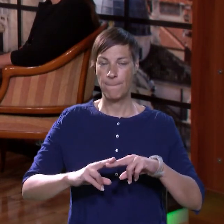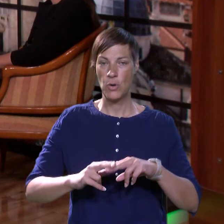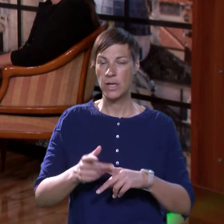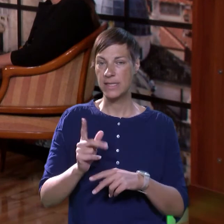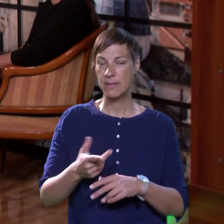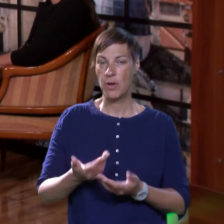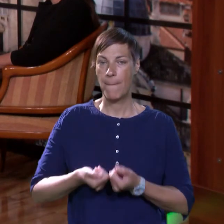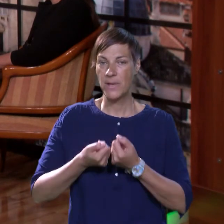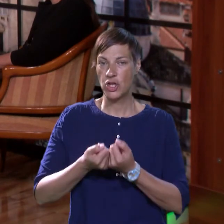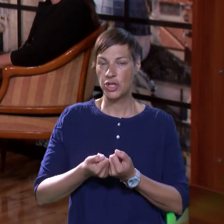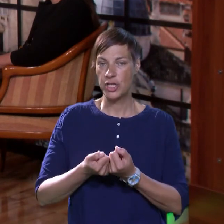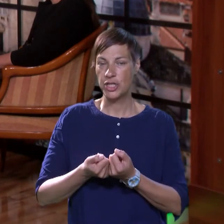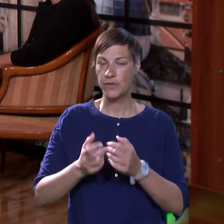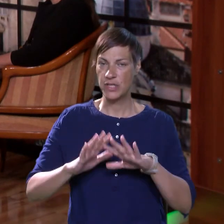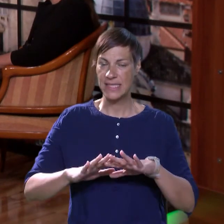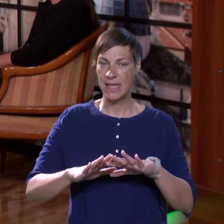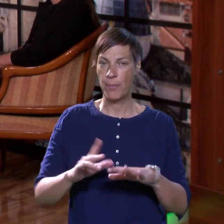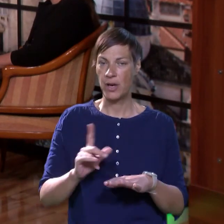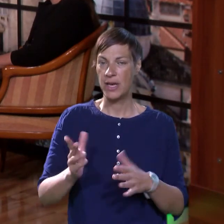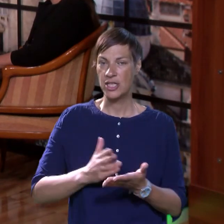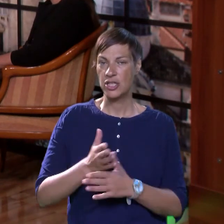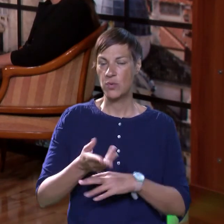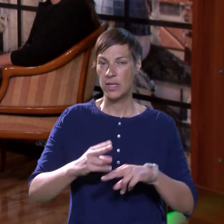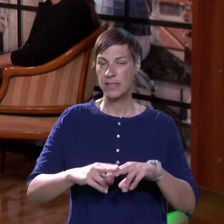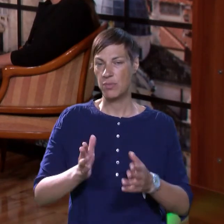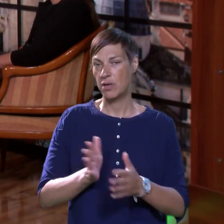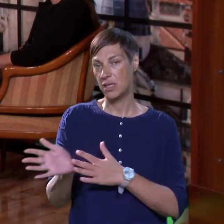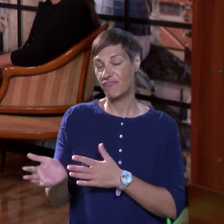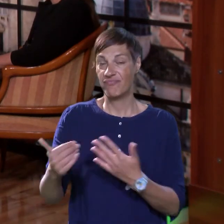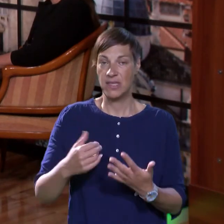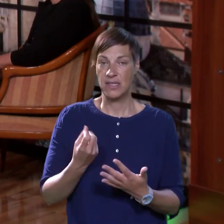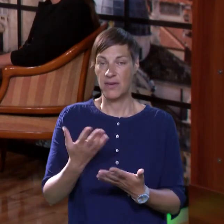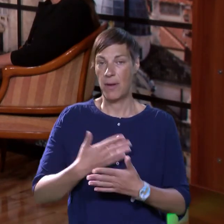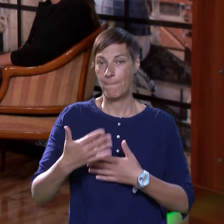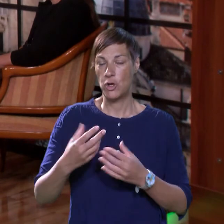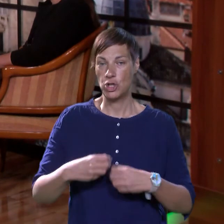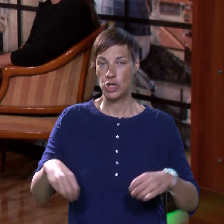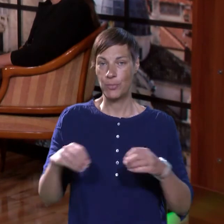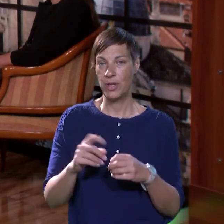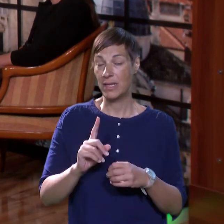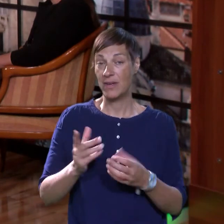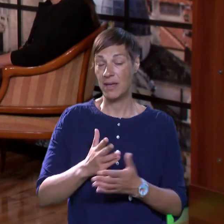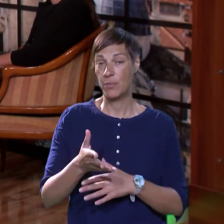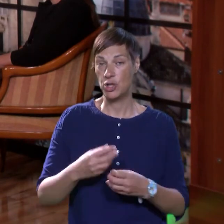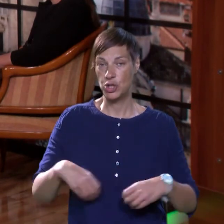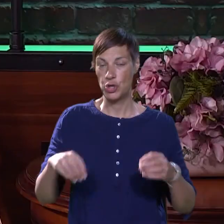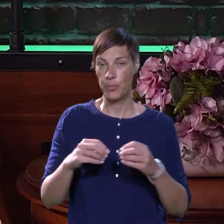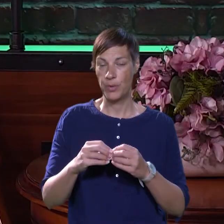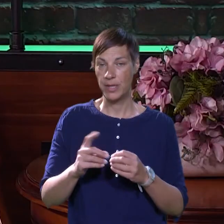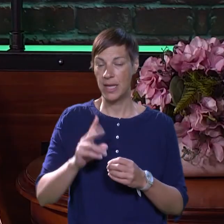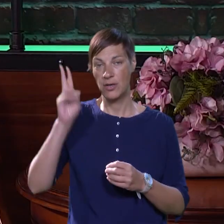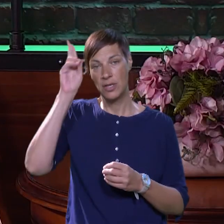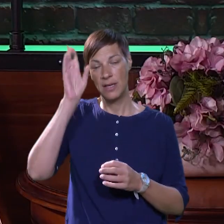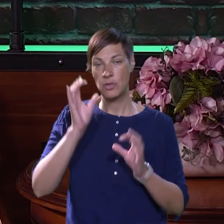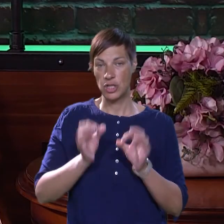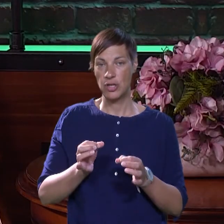bolnice, mora biti održivo, mora biti stabilno. Nećete ulaziti u bolnicu i izlaziti kako vam je li vam prošao projekt ili vam nije prošao projekt. Sam rekla, ako